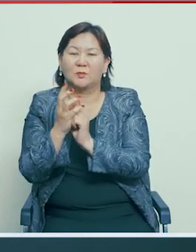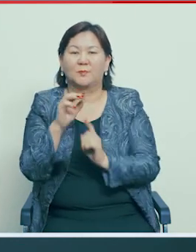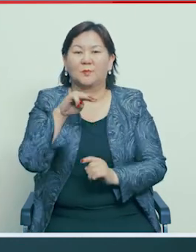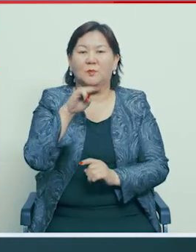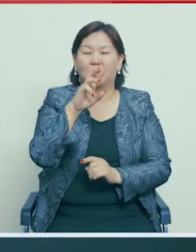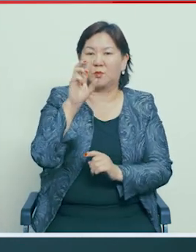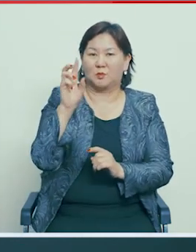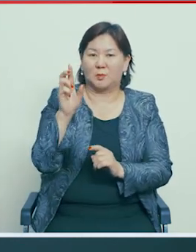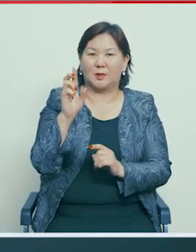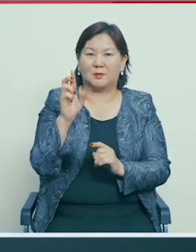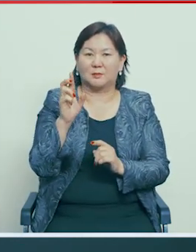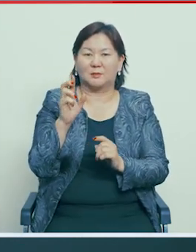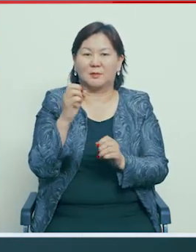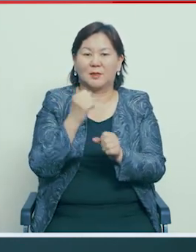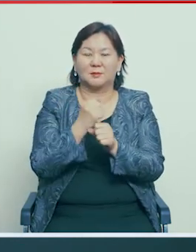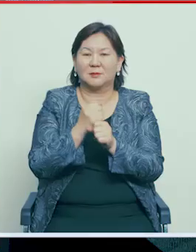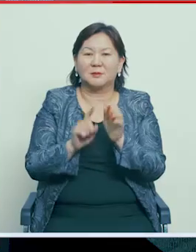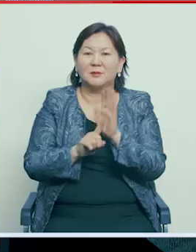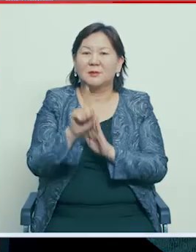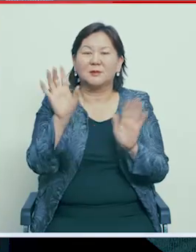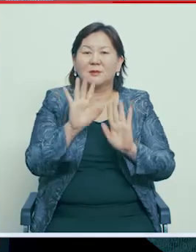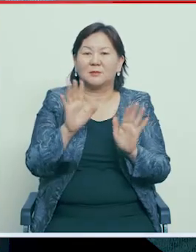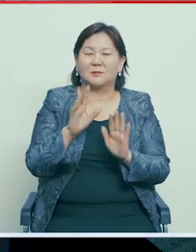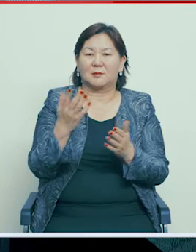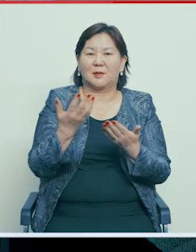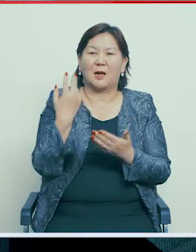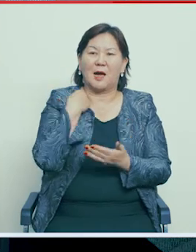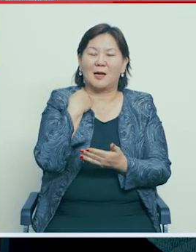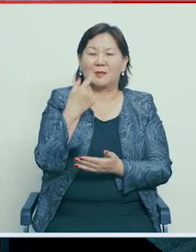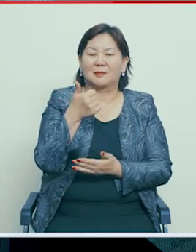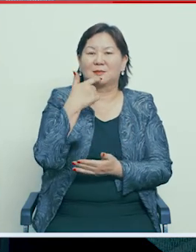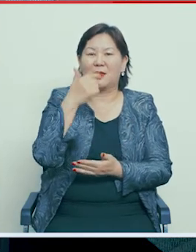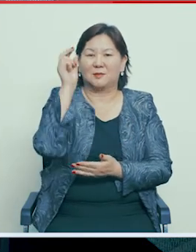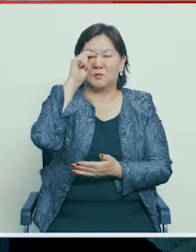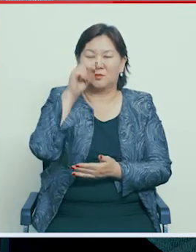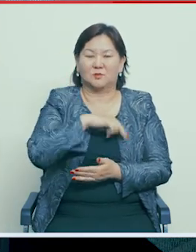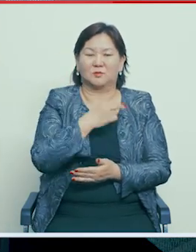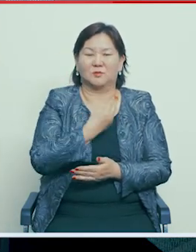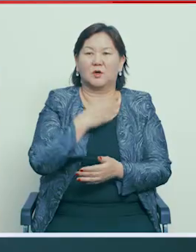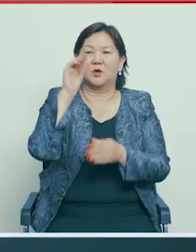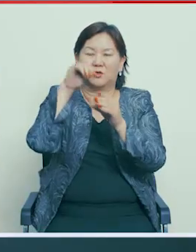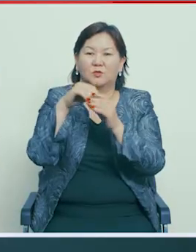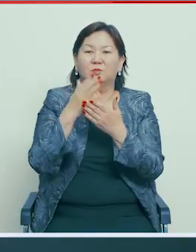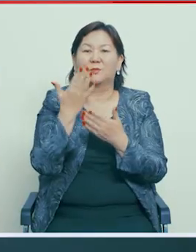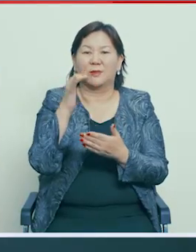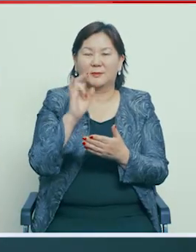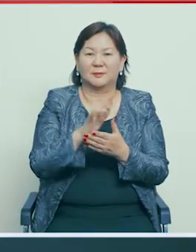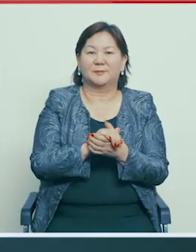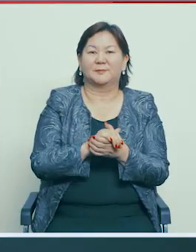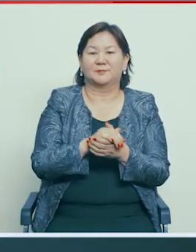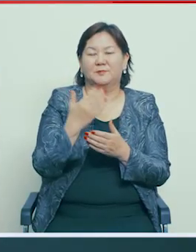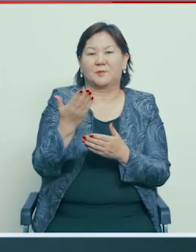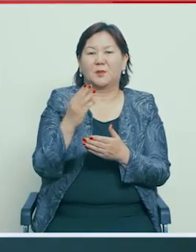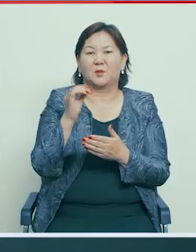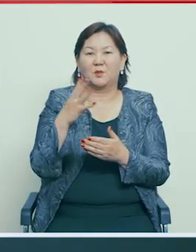төрийн бас байгууллагт бас ажиллаж эхлэегөө би англиар сайн сурсан гэдгээр бас оролцоод явж ирж байсан байхгүй. Тэгээд бас яг тухайн